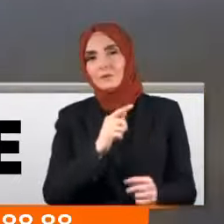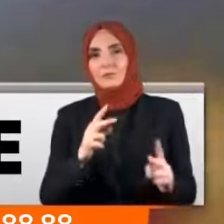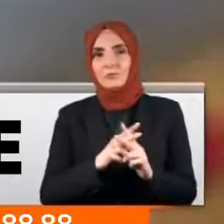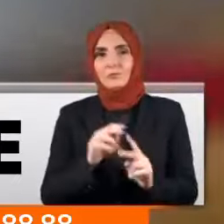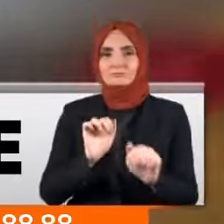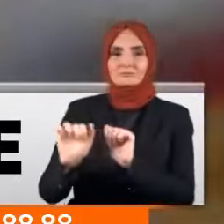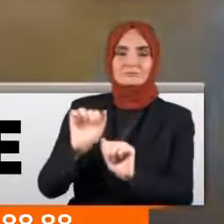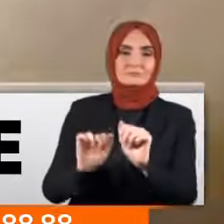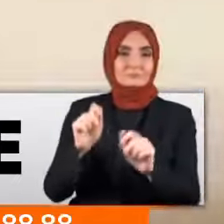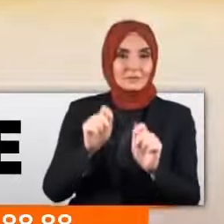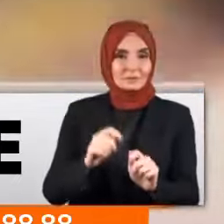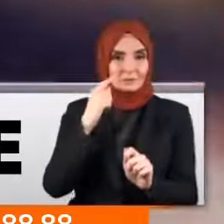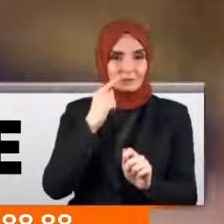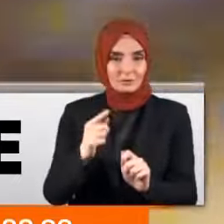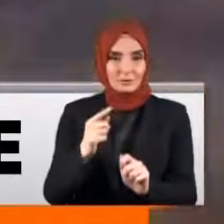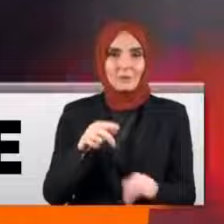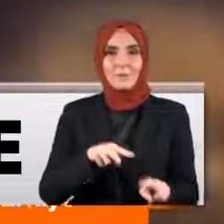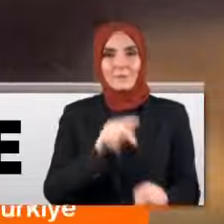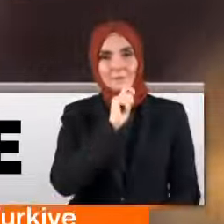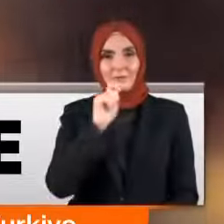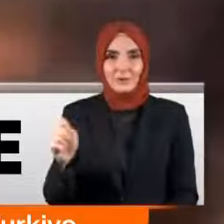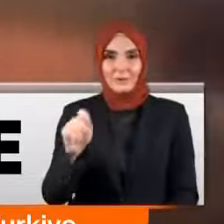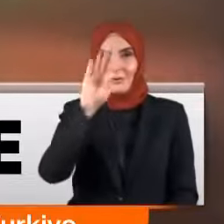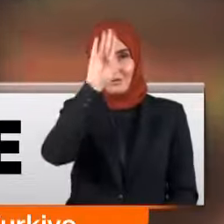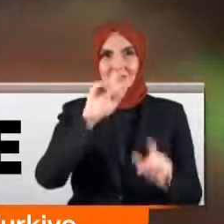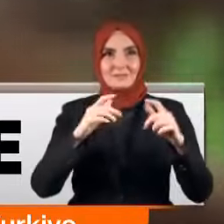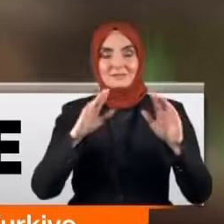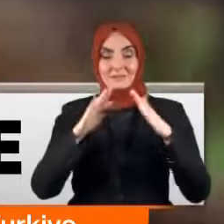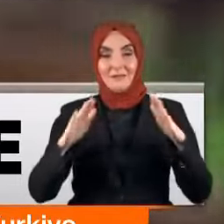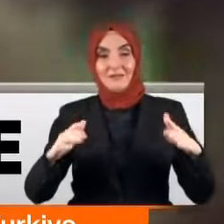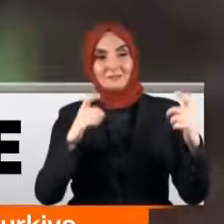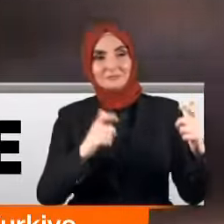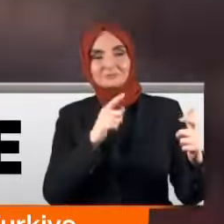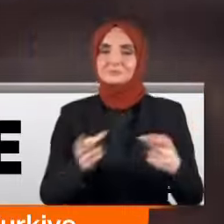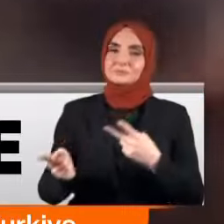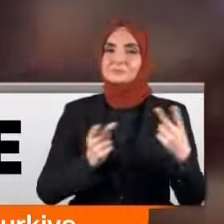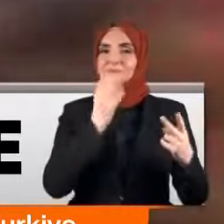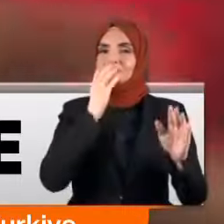da sizi Elize Sarayı'nda ağırlayacağım diyerek tansiyonu düşürmeye çalıştı.